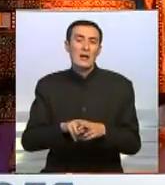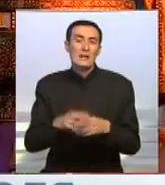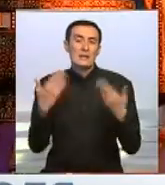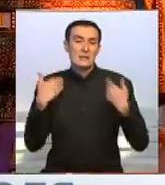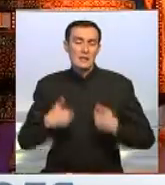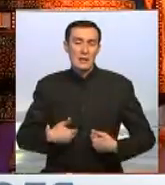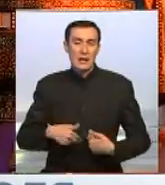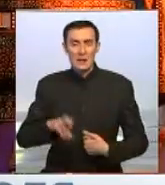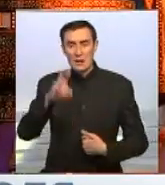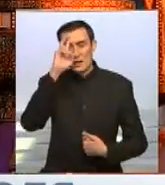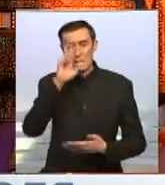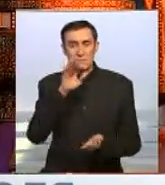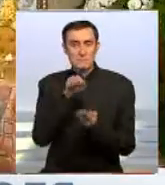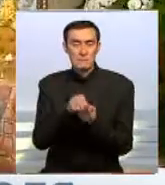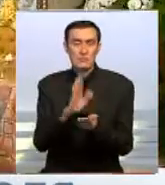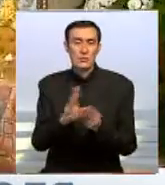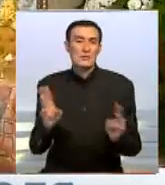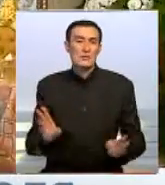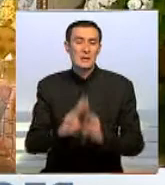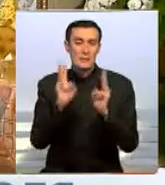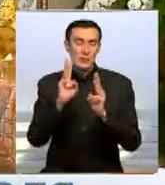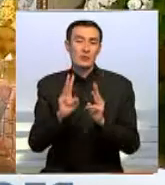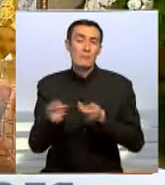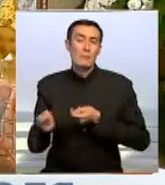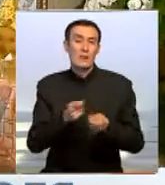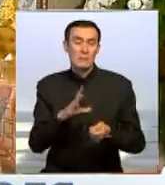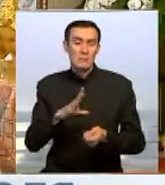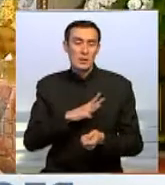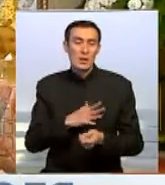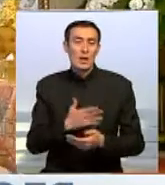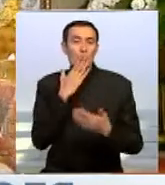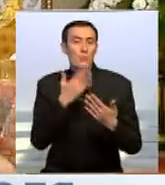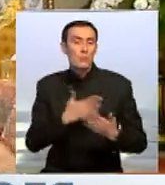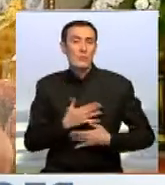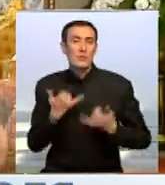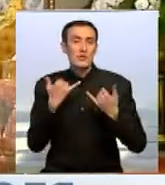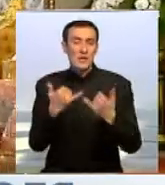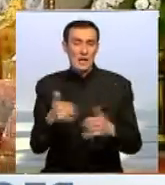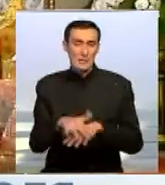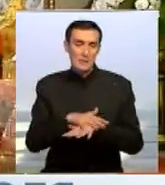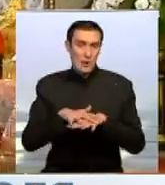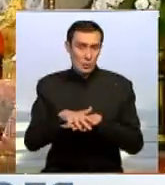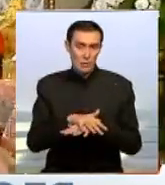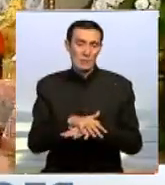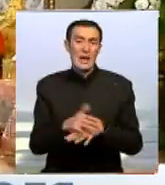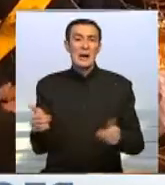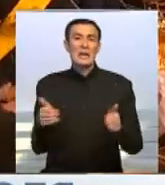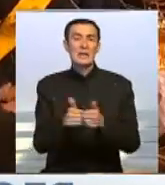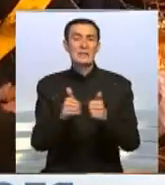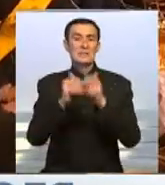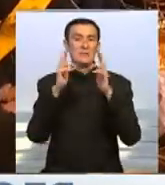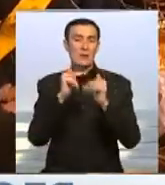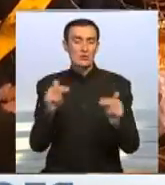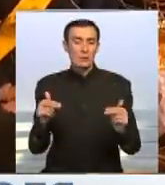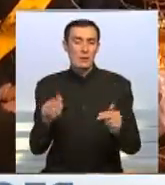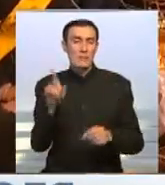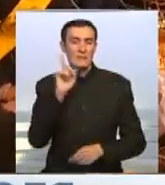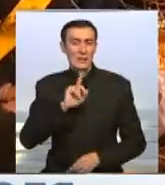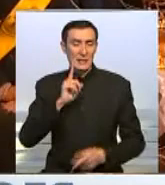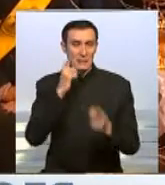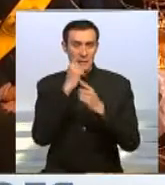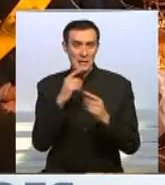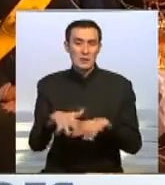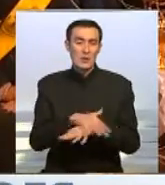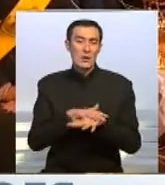тело короля кремируют. Отмечу, что монарх пользовался любовью и почитанием в народе. Рядом с дворцом, по предварительным